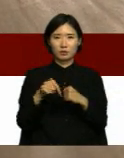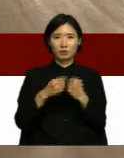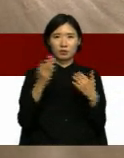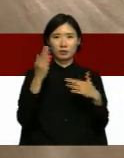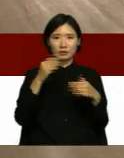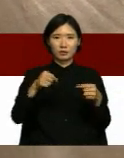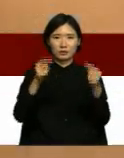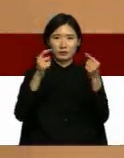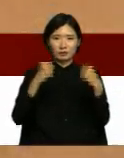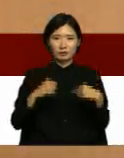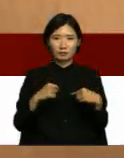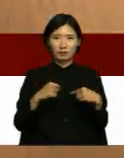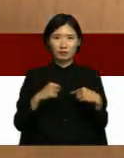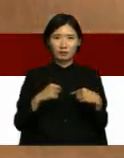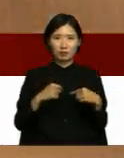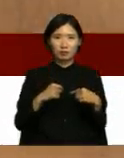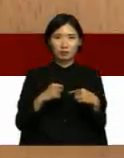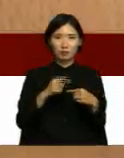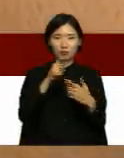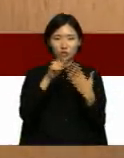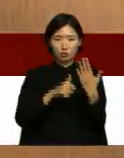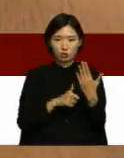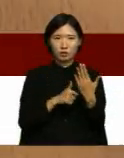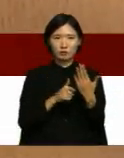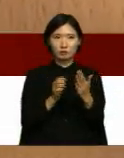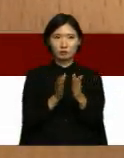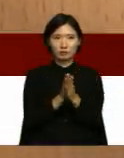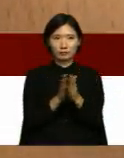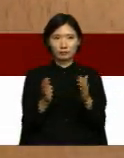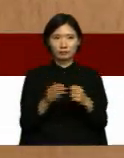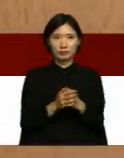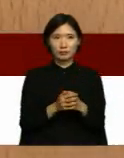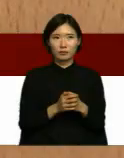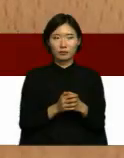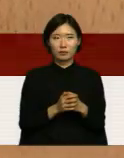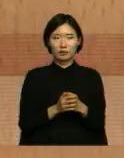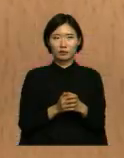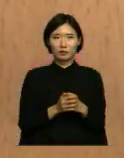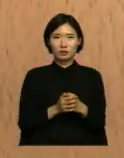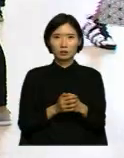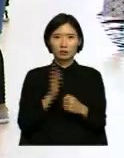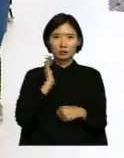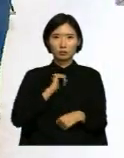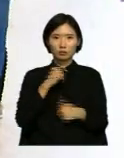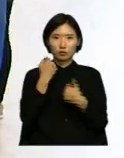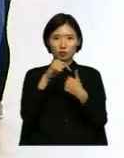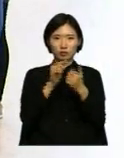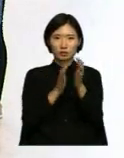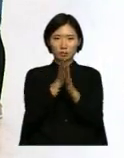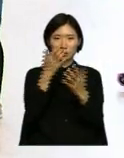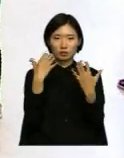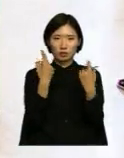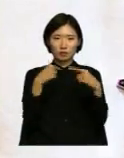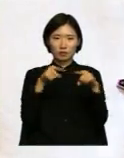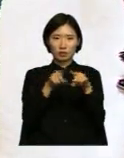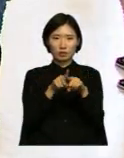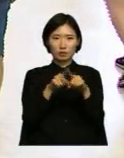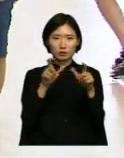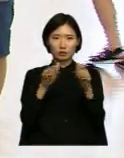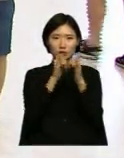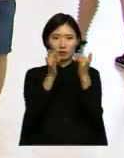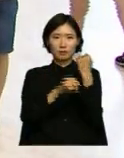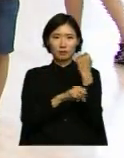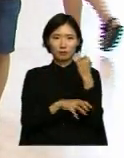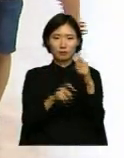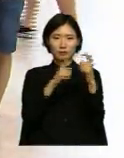초등학생이 참여한 둥지 프로젝트 등이 진행됐습니다. 몽실학교는 의정부 교육청, 시청과 함께 지역사회를